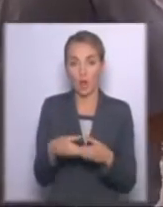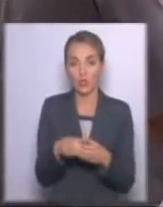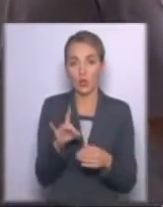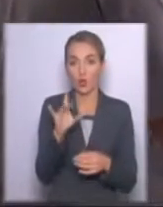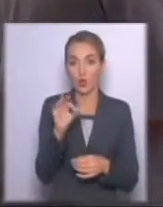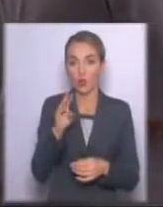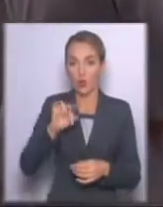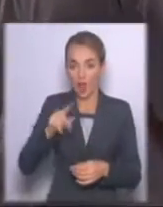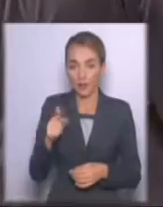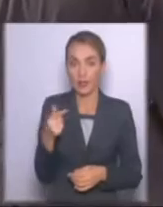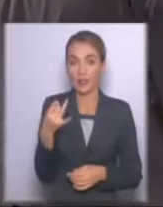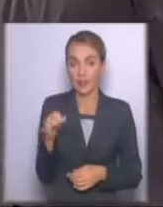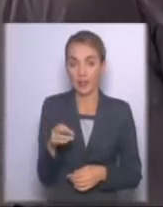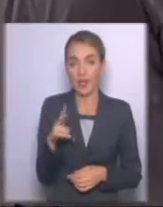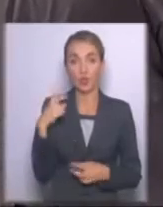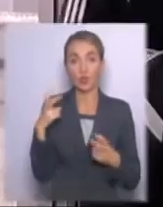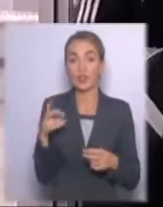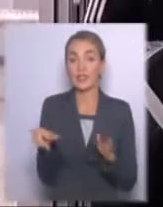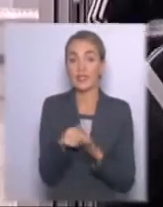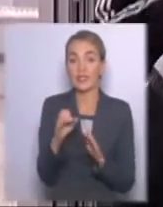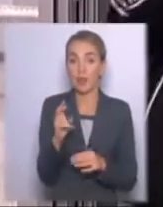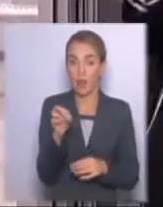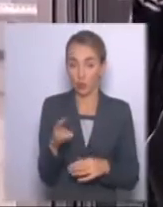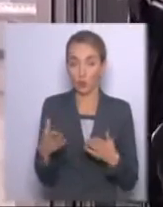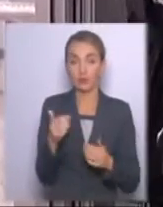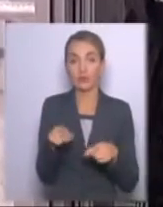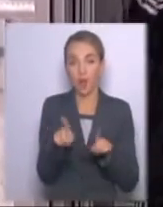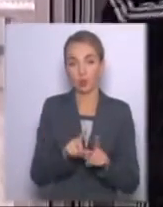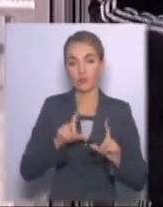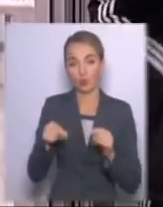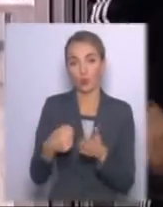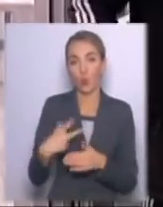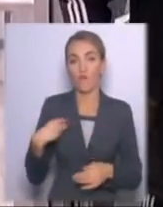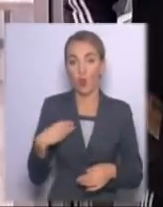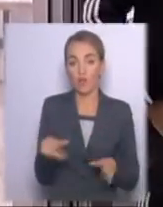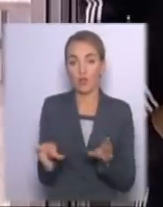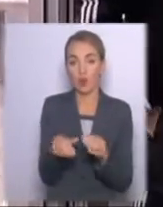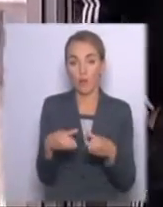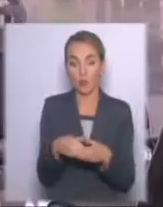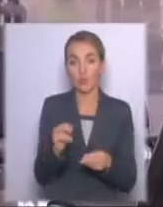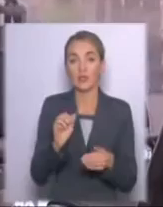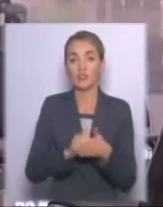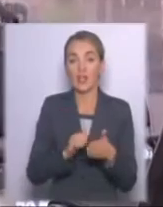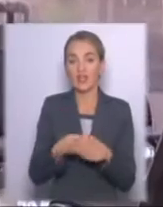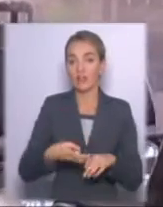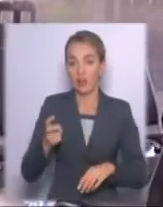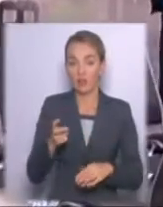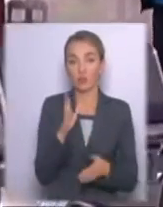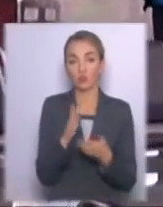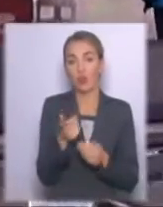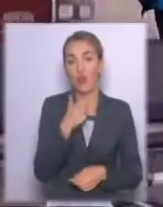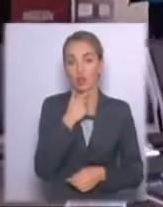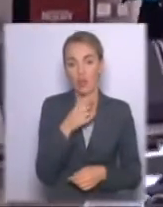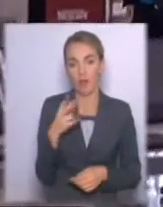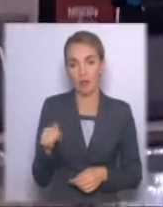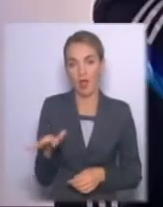та Гладкий, як і Кучер зі Степаненком, котрі також вирушили до Львова з командою, але через дискваліфікацію будуть глядачами